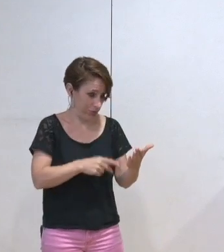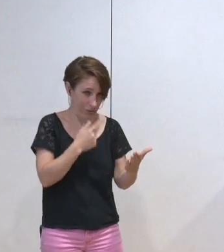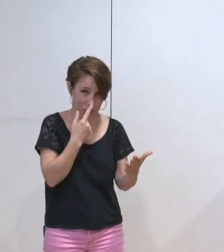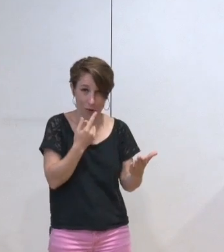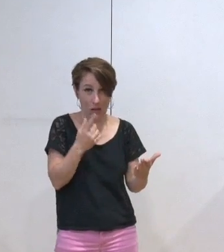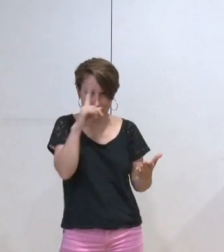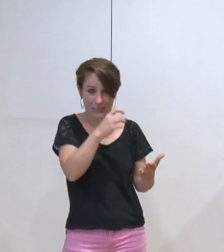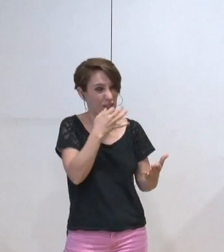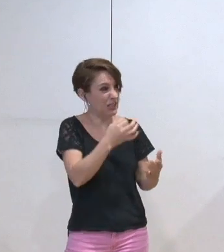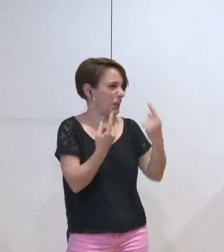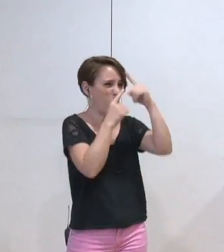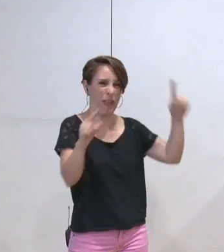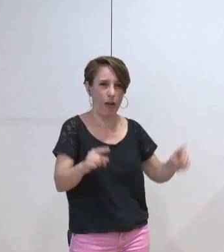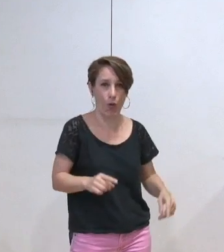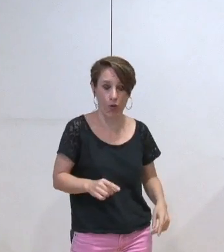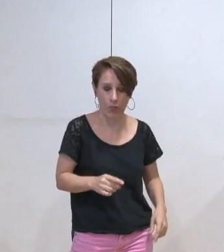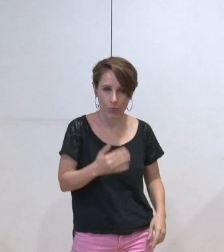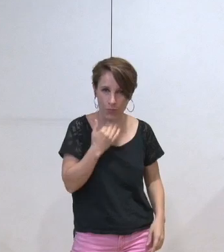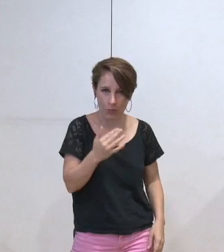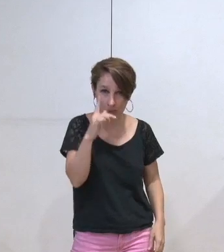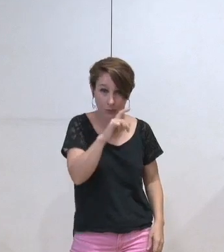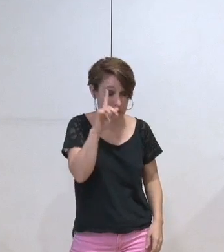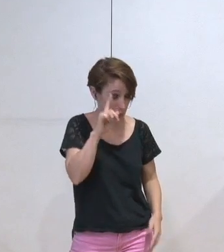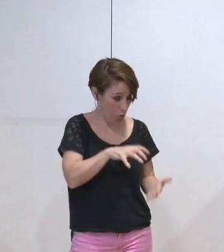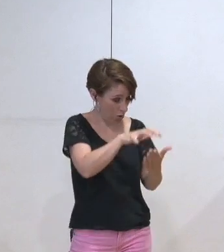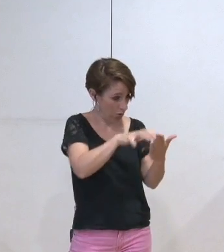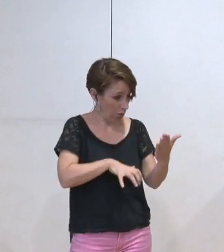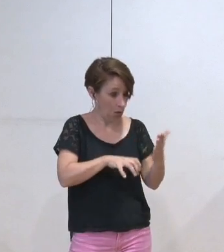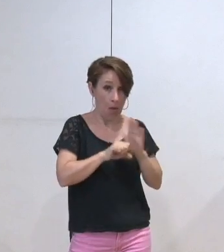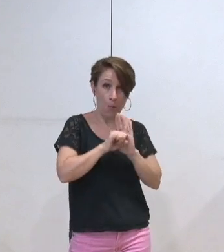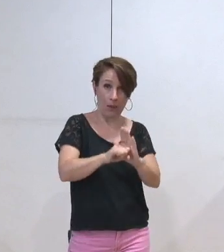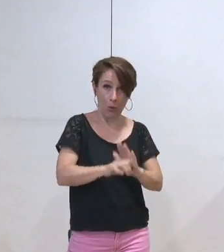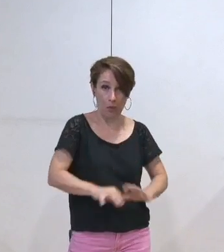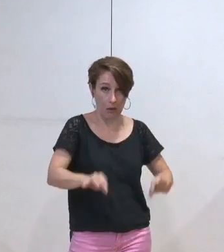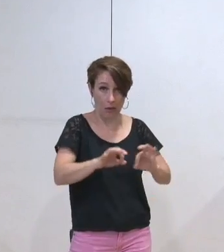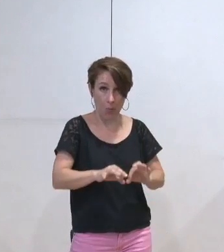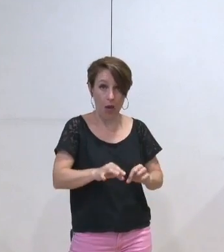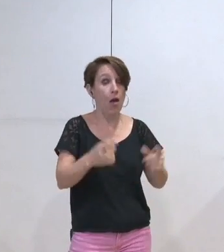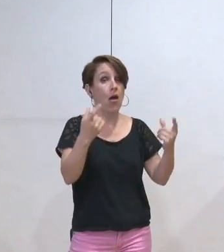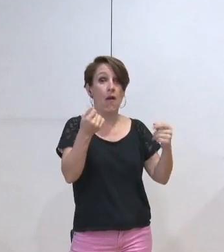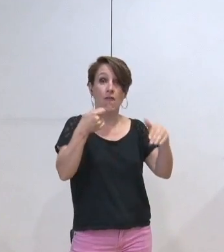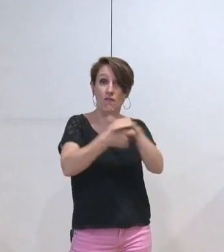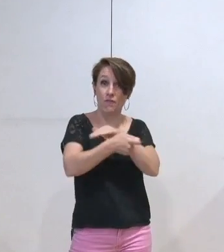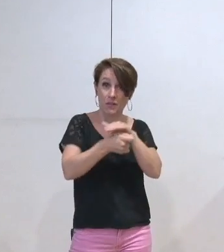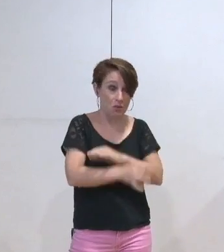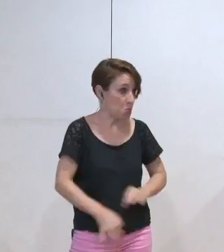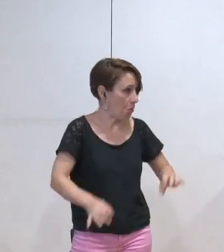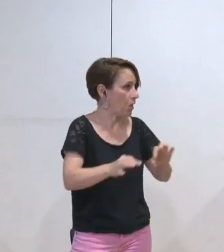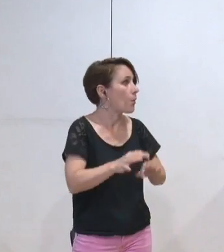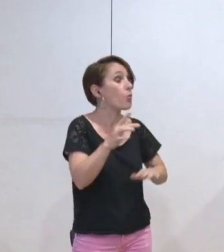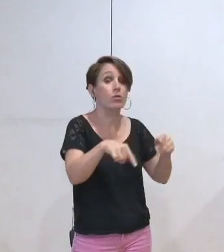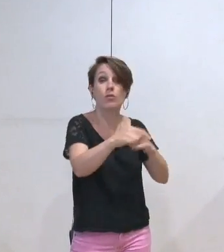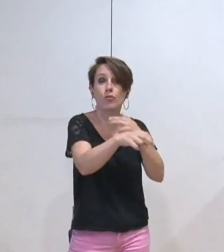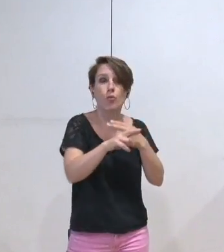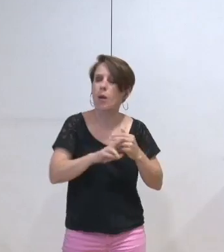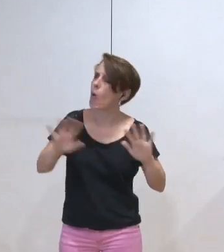pas forcément ici d'axe prioritaire on ne parle pas des questions de financement je sais que vous allez me dire que c'est pas forcément le lieu mais je le